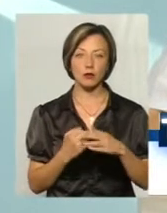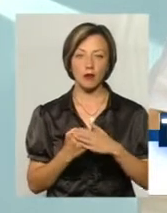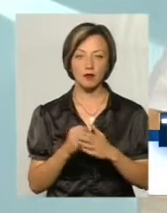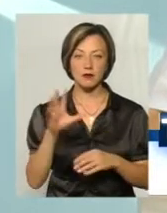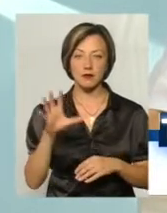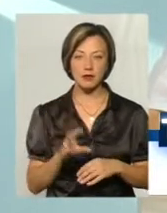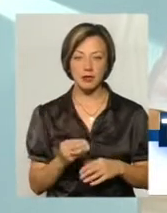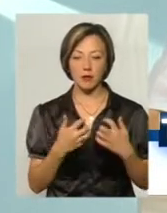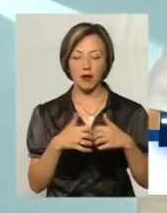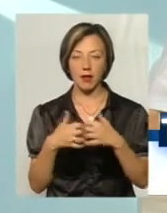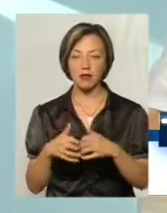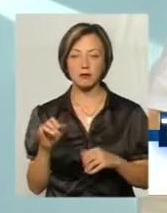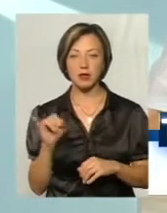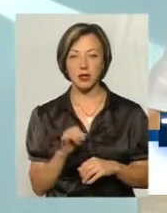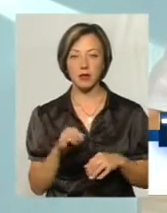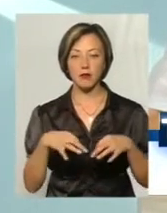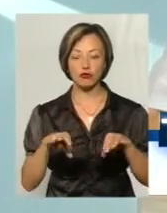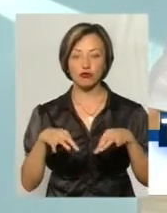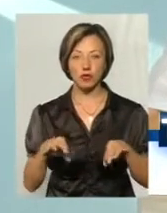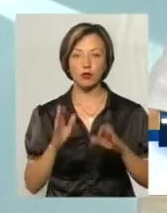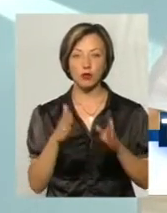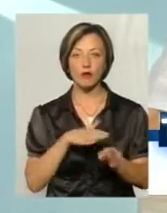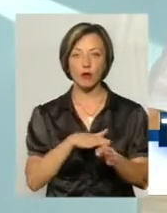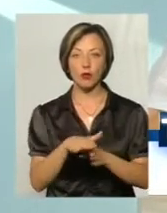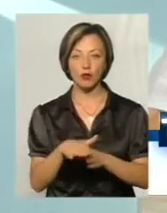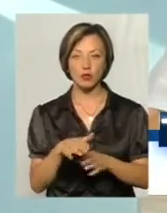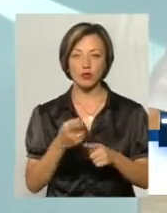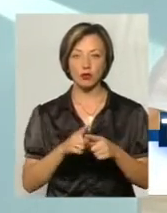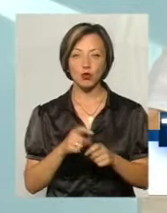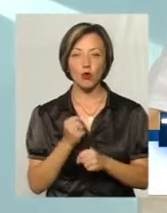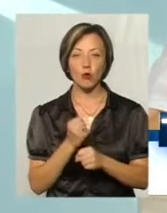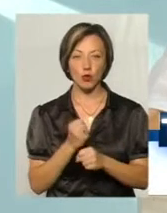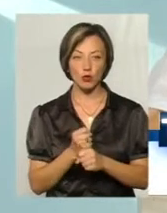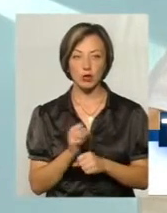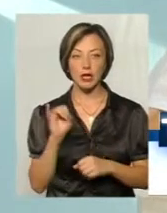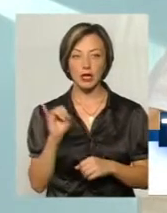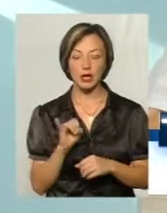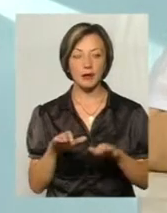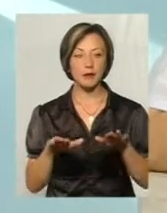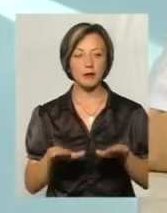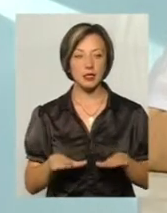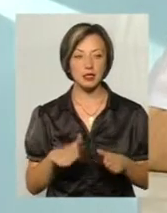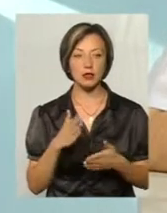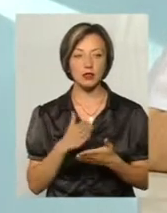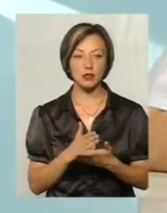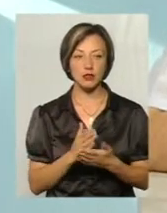всі механізми і машини, які будуть виконувати дану роботу, і місце